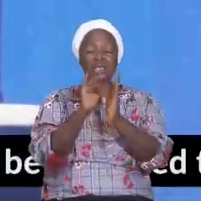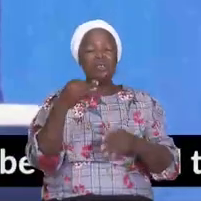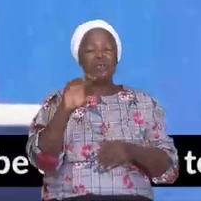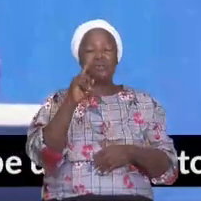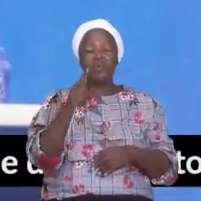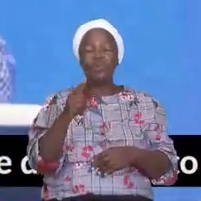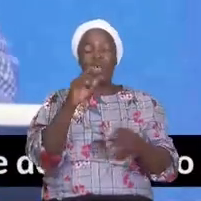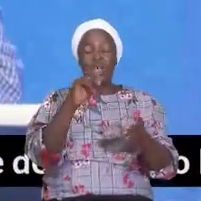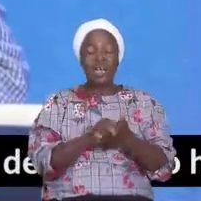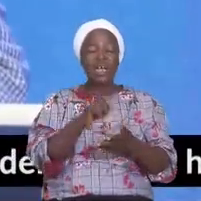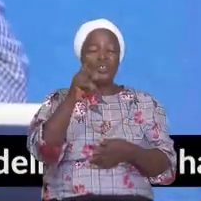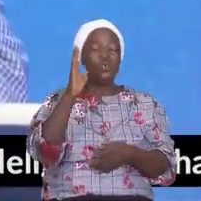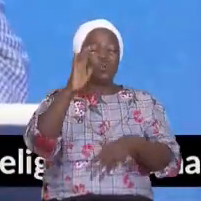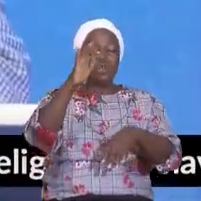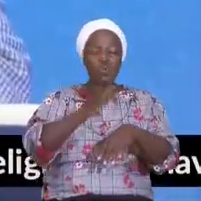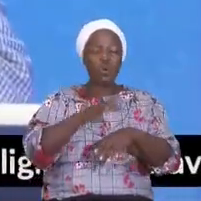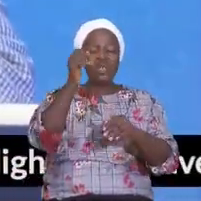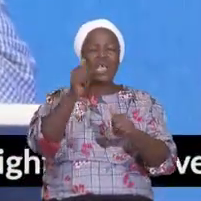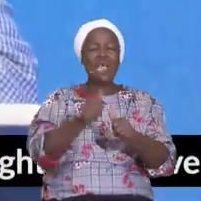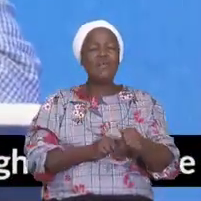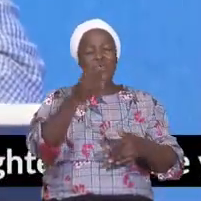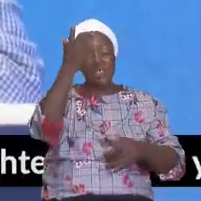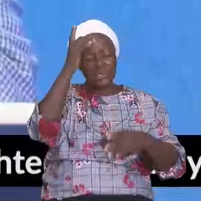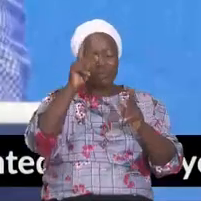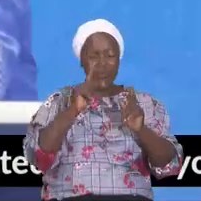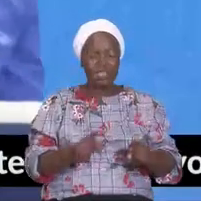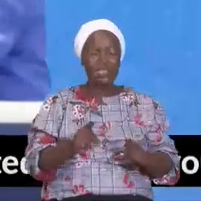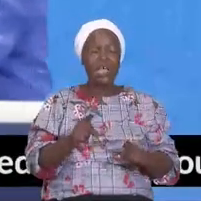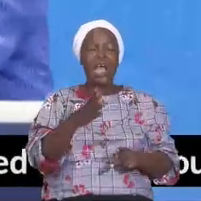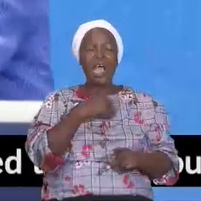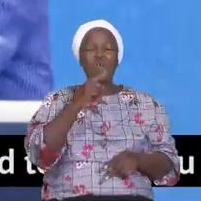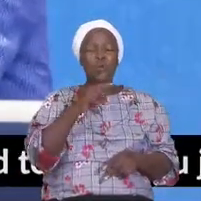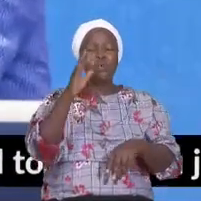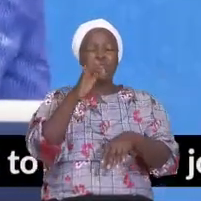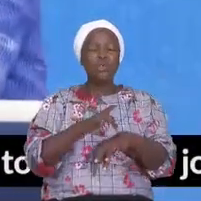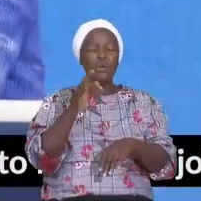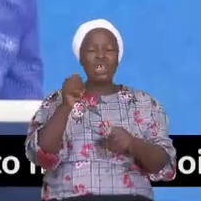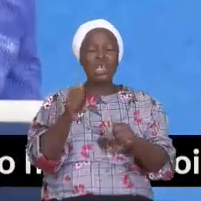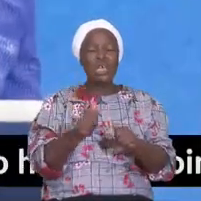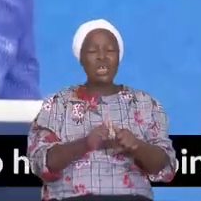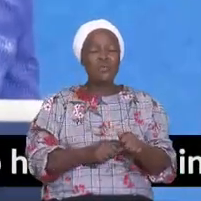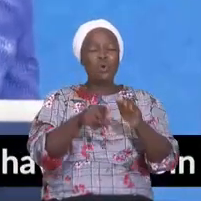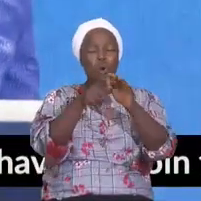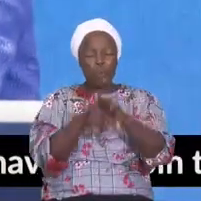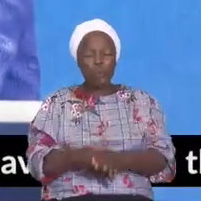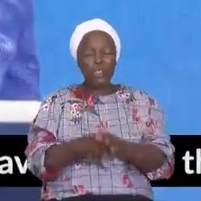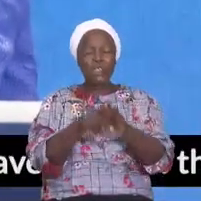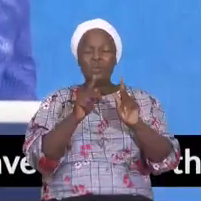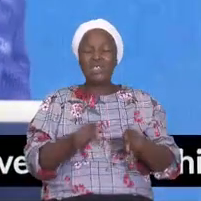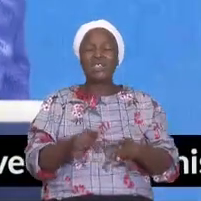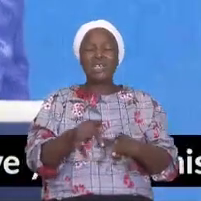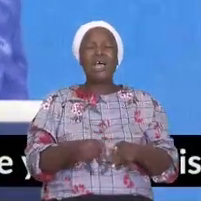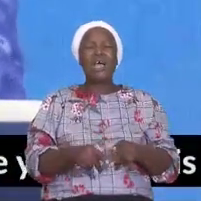nous venons maintenant te parlant, demandant de toi que tu touches tout